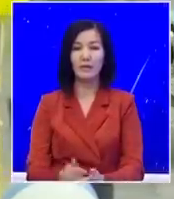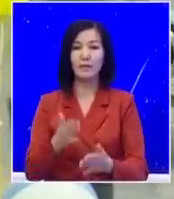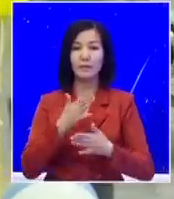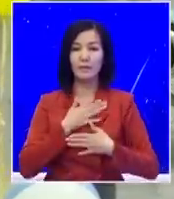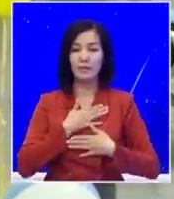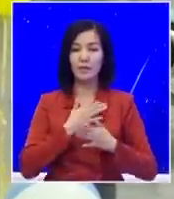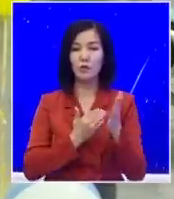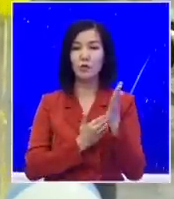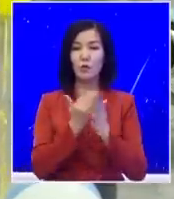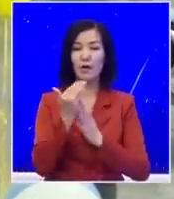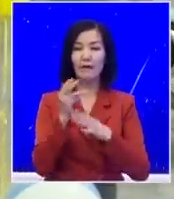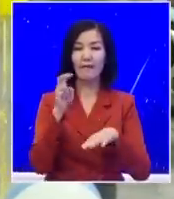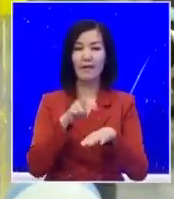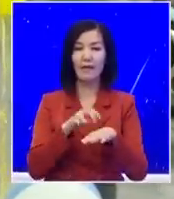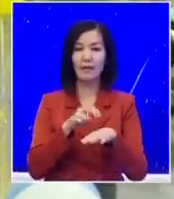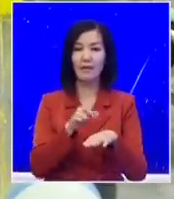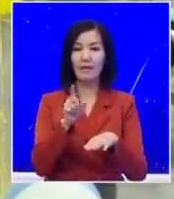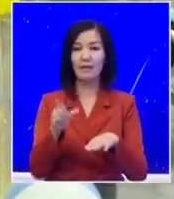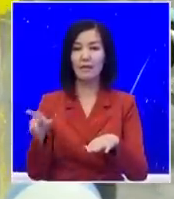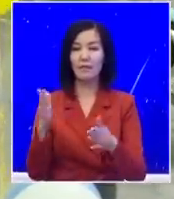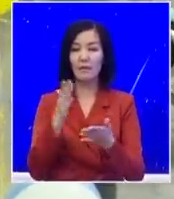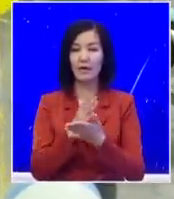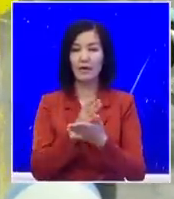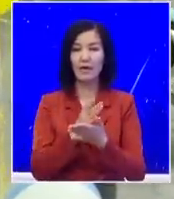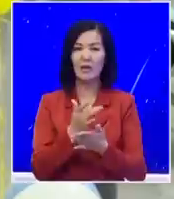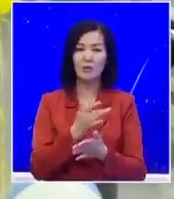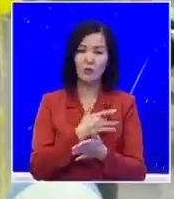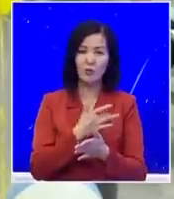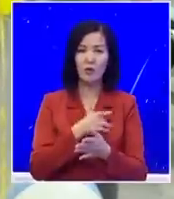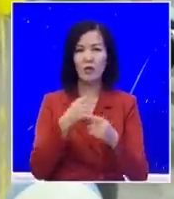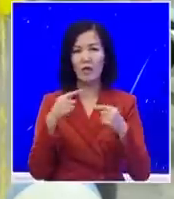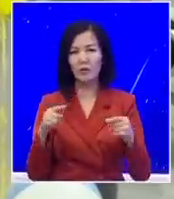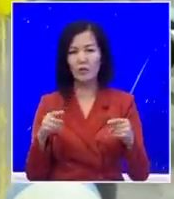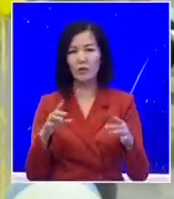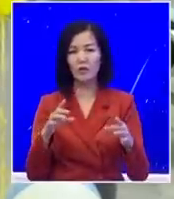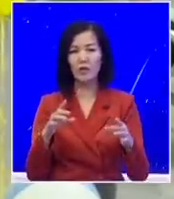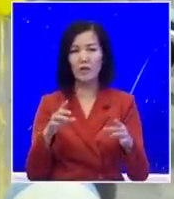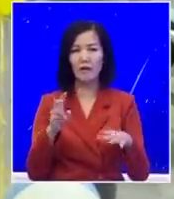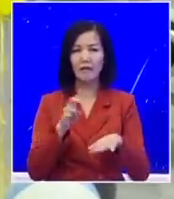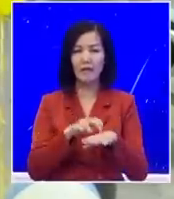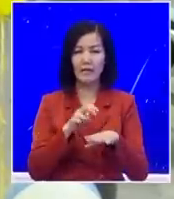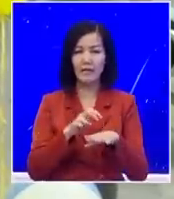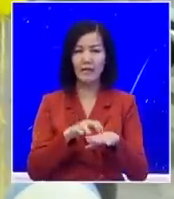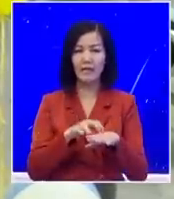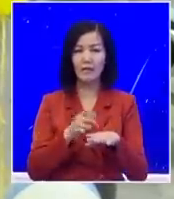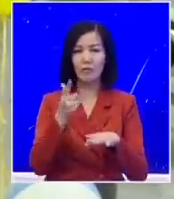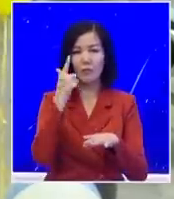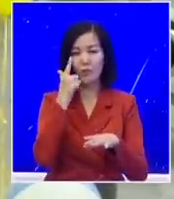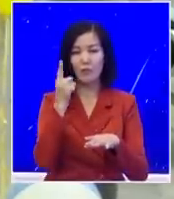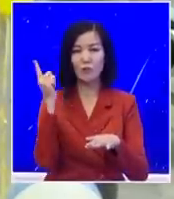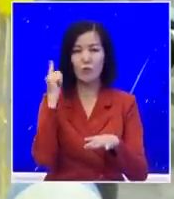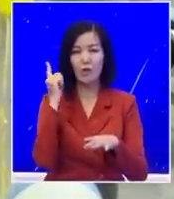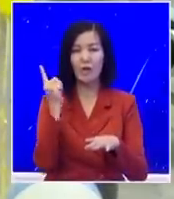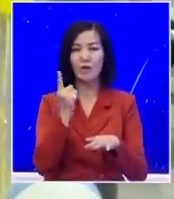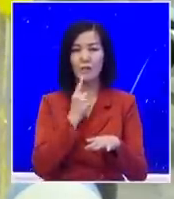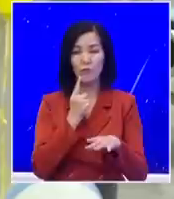жоғары санатты бар специалистал, кардиолог, терапия, гинеколог, невропатолог, лор-врач, окулист бізде